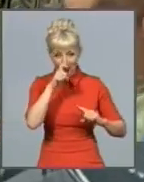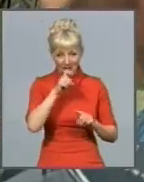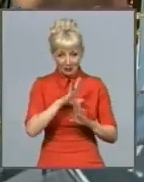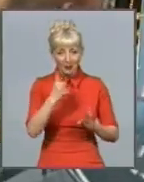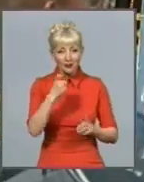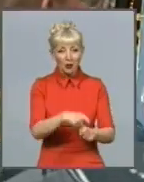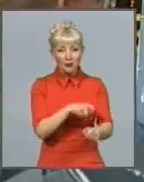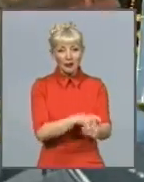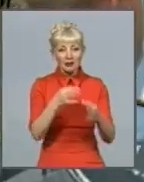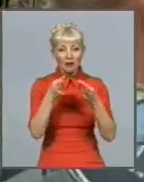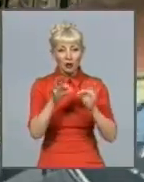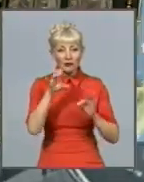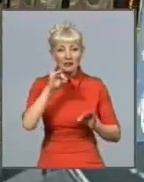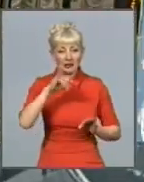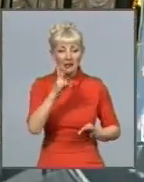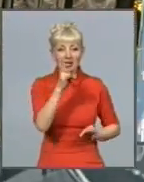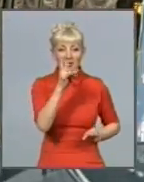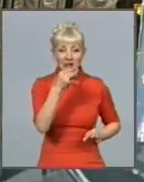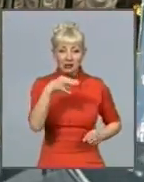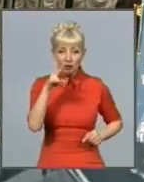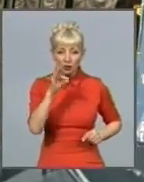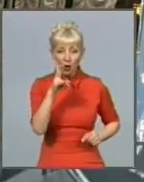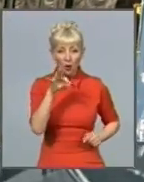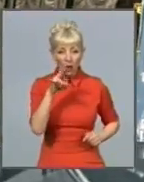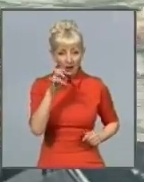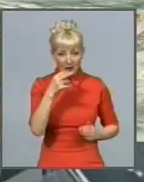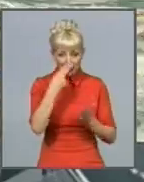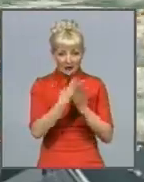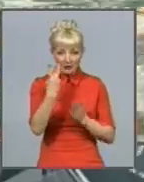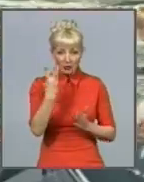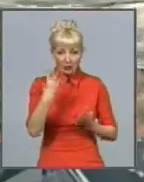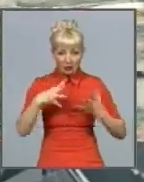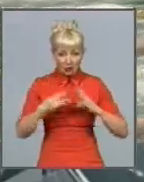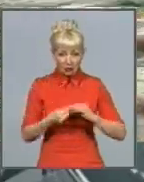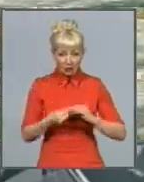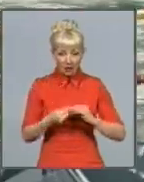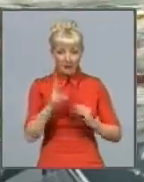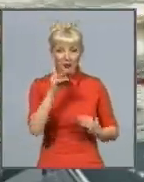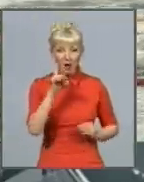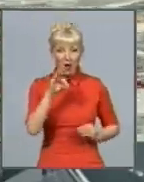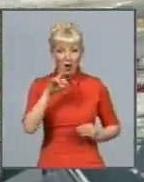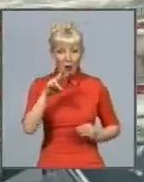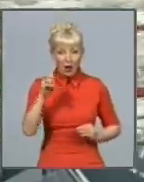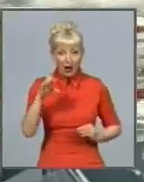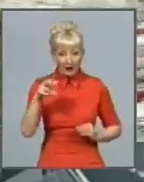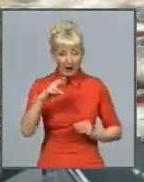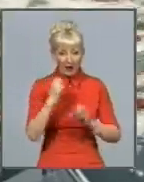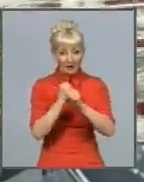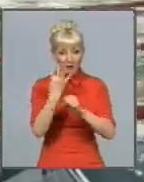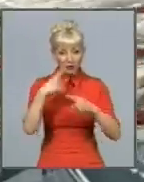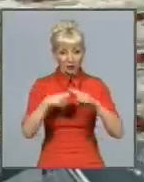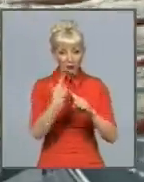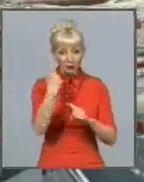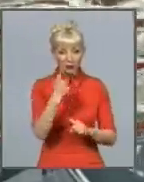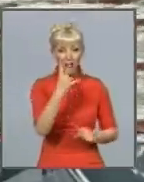Снитко и Колесникова показали второй и третий результаты соответственно. В кролевой эстафете 4 по 100 метров Валентин Нестеркин,